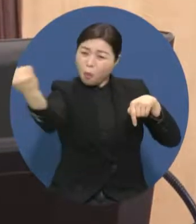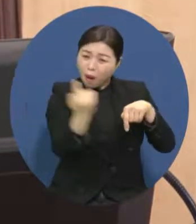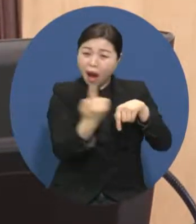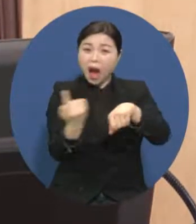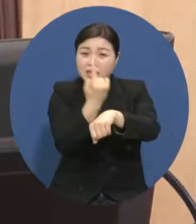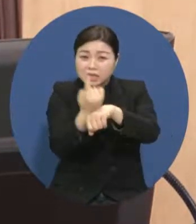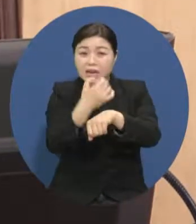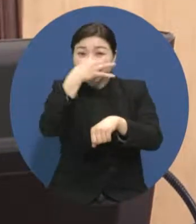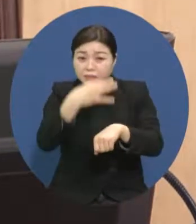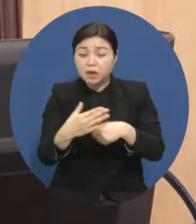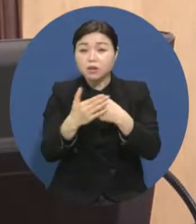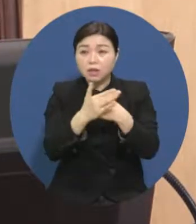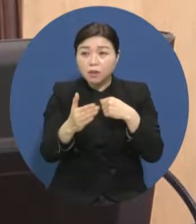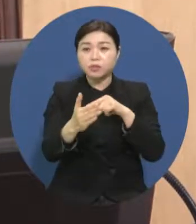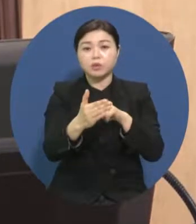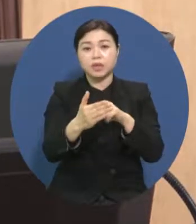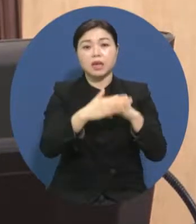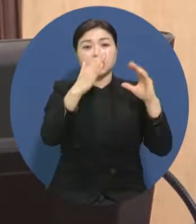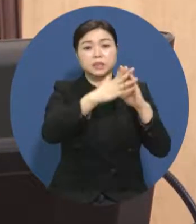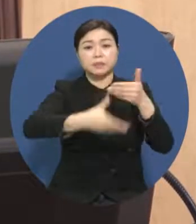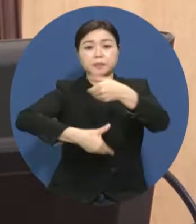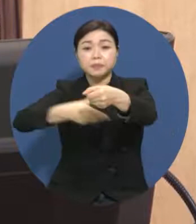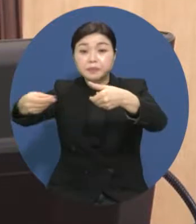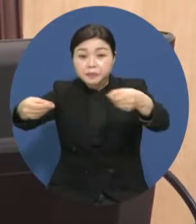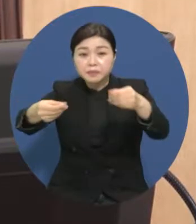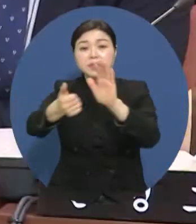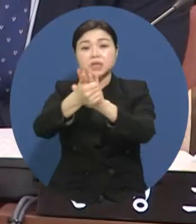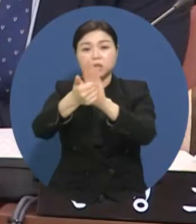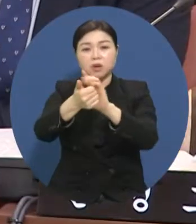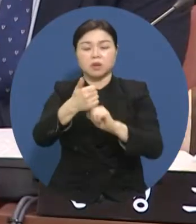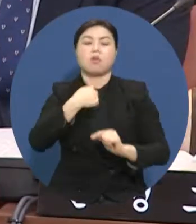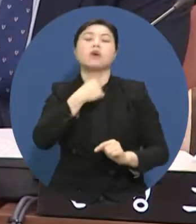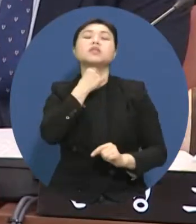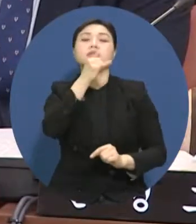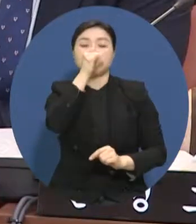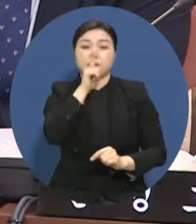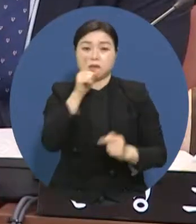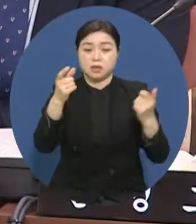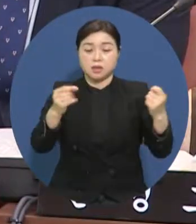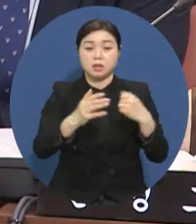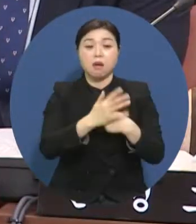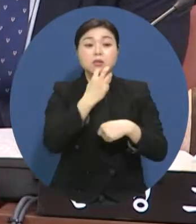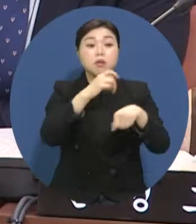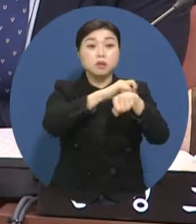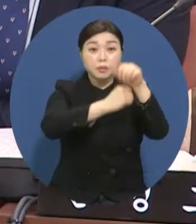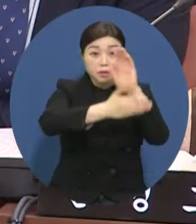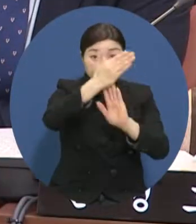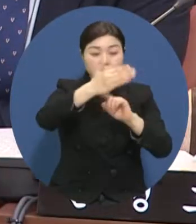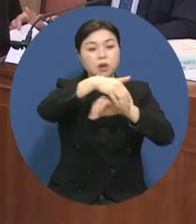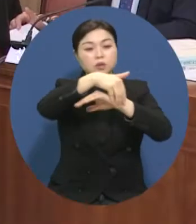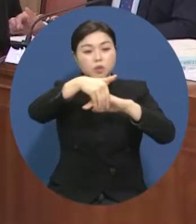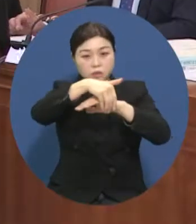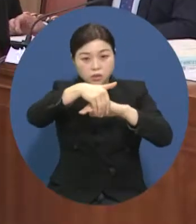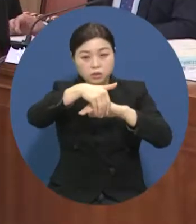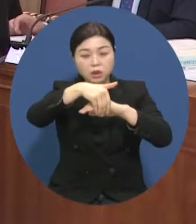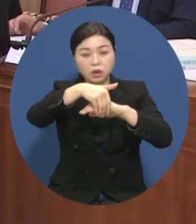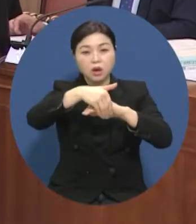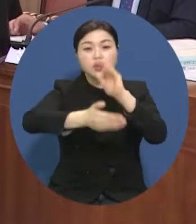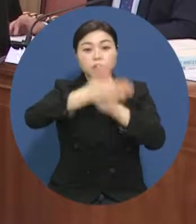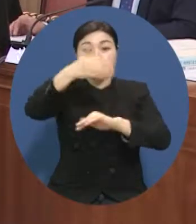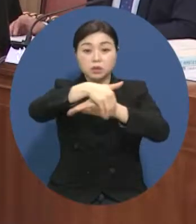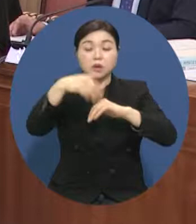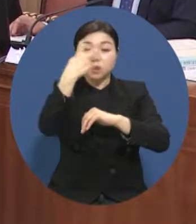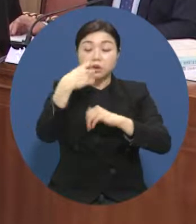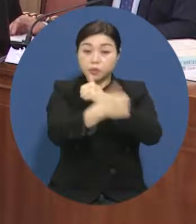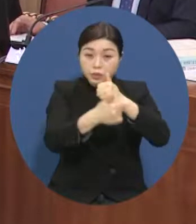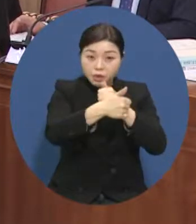때문에 임대주택을 가는 것을 오히려 거부했다. 이에 서울특별시 도시계획관리위원회는 해당